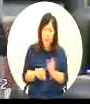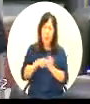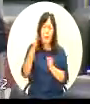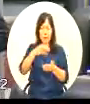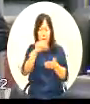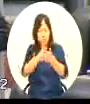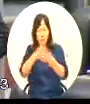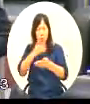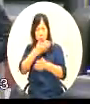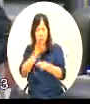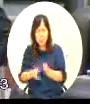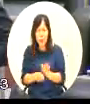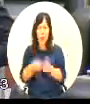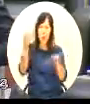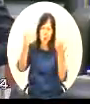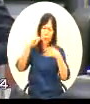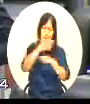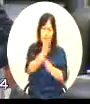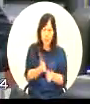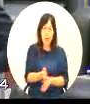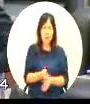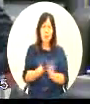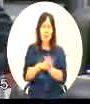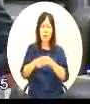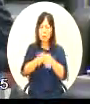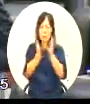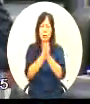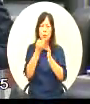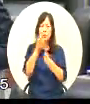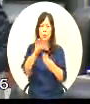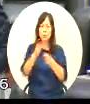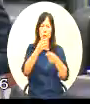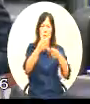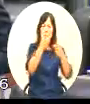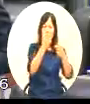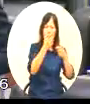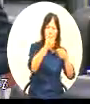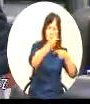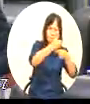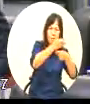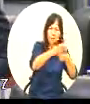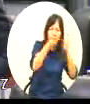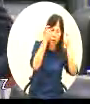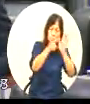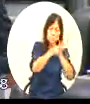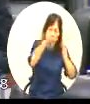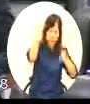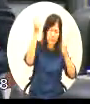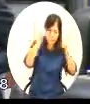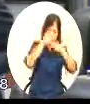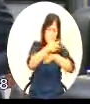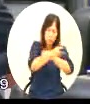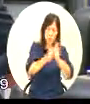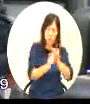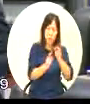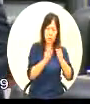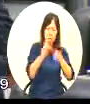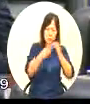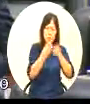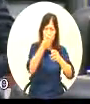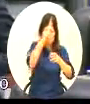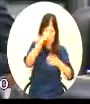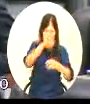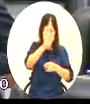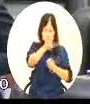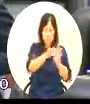班、舞蹈班，总不能一个北高雄过去的高雄县地区就只有凤山有，甚至连